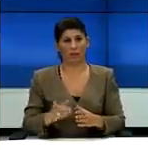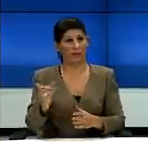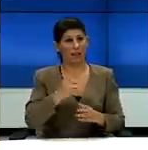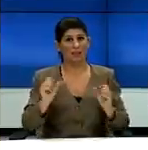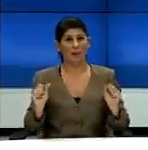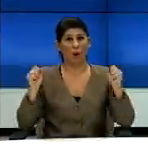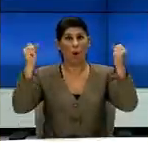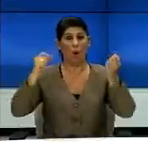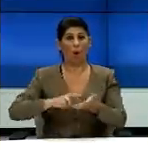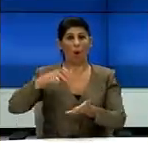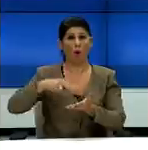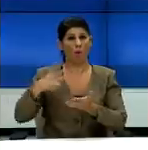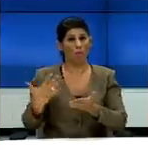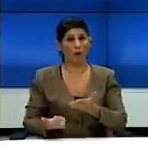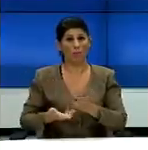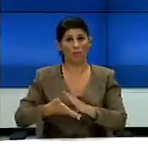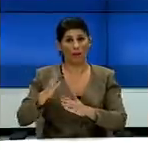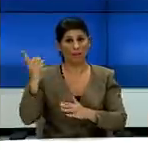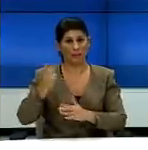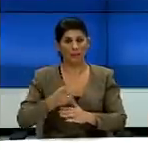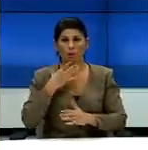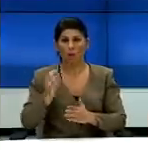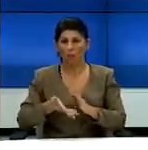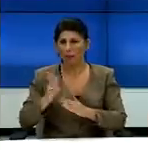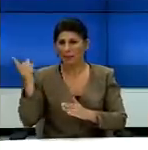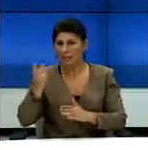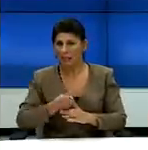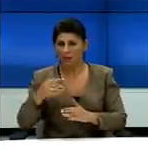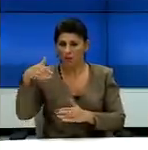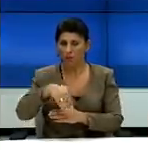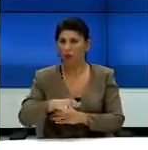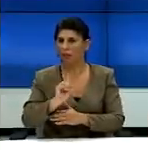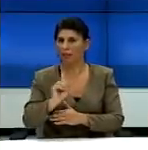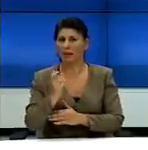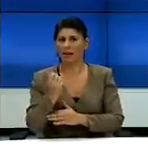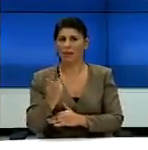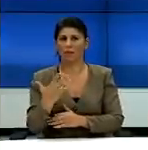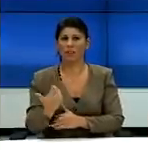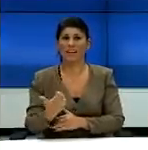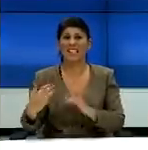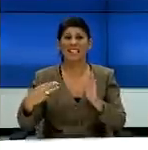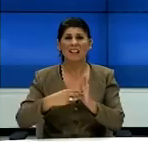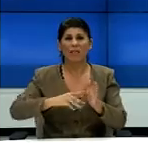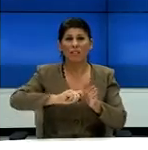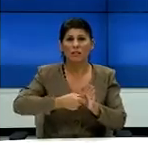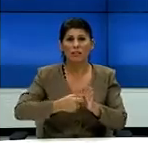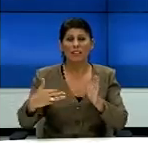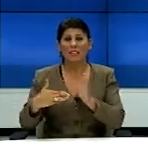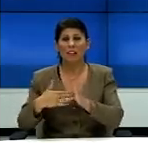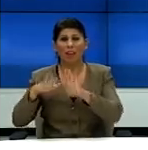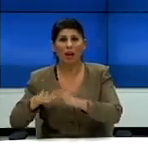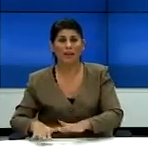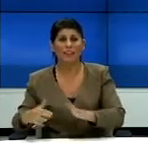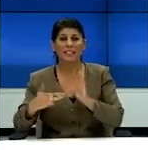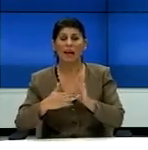πανηγυρίζετε που έχουμε 15%. Διότι 15% ύφεση δεν είναι ένας αριθμός. Είναι χιλιάδες λουκέτα, είναι χιλιάδες άνεργοι, είναι